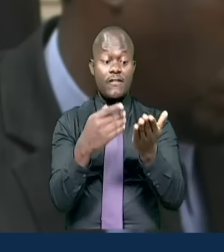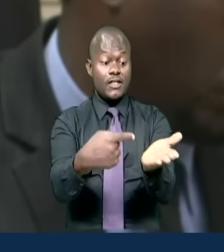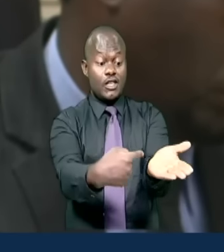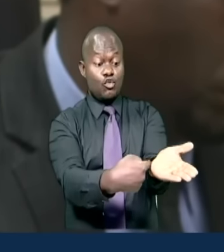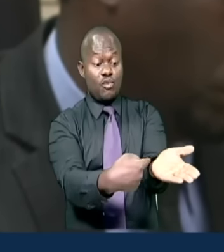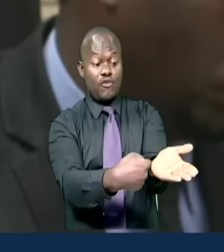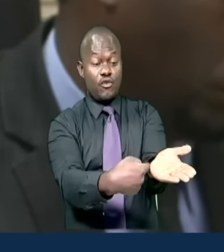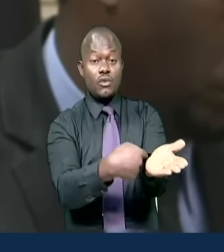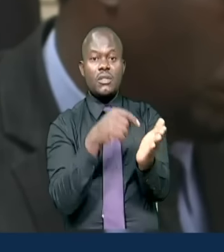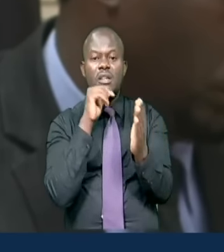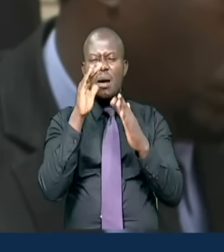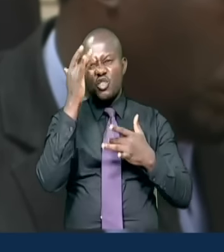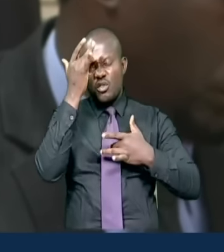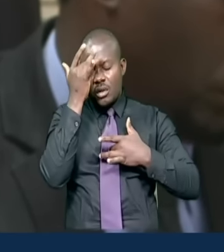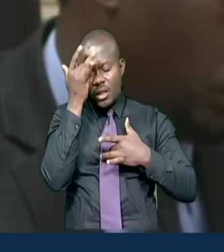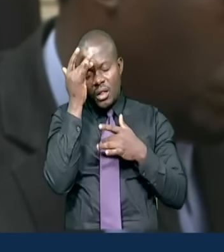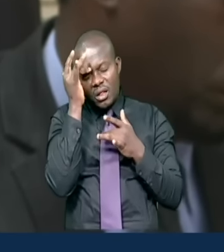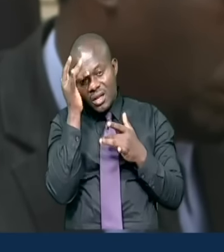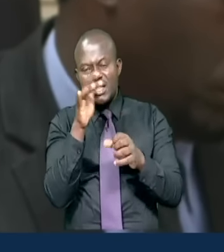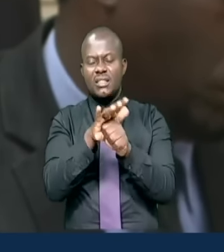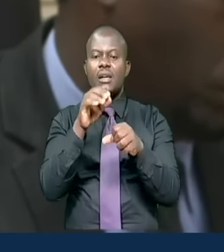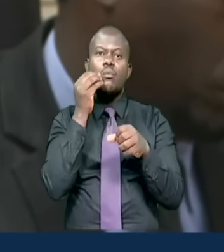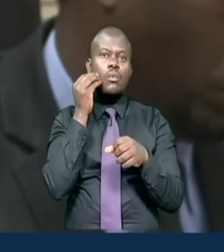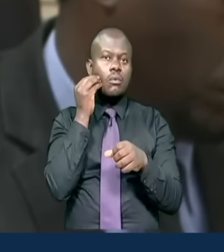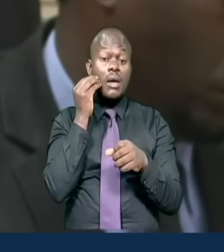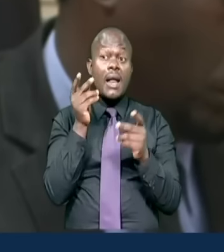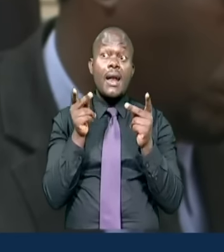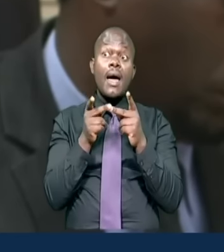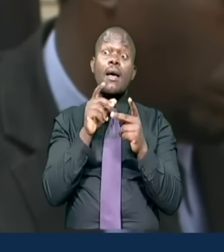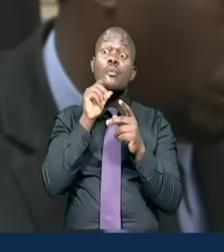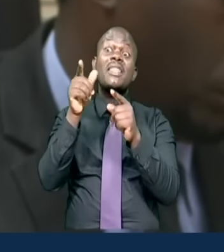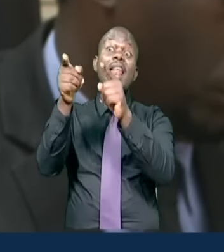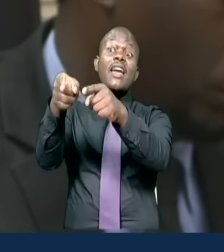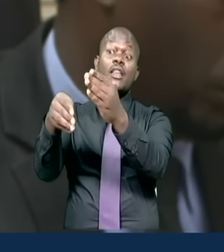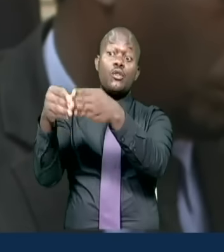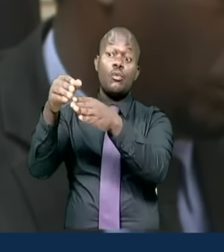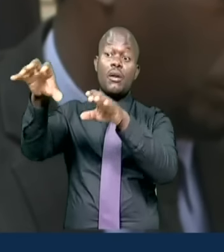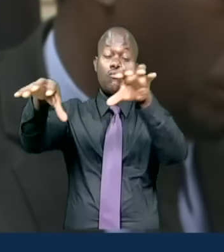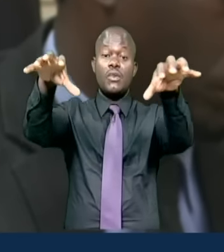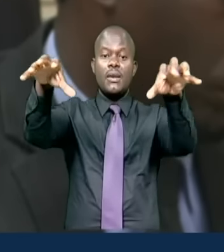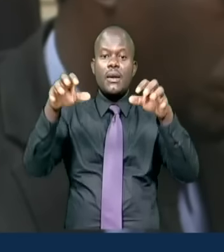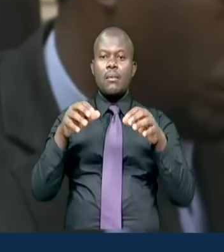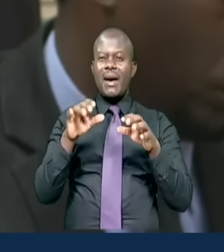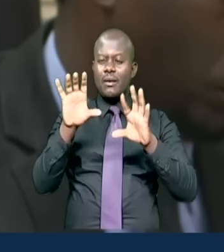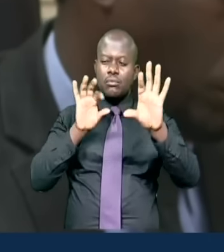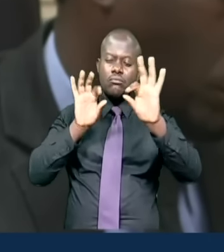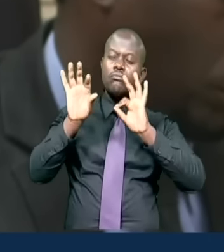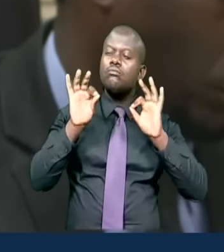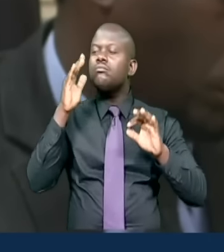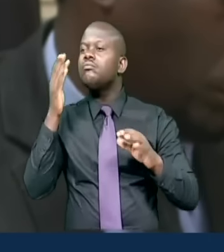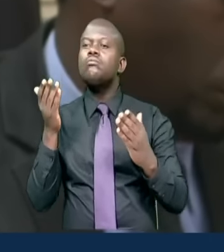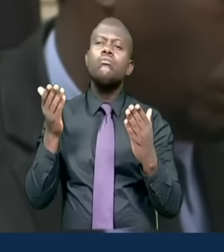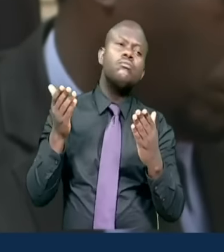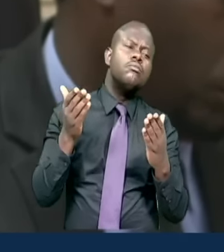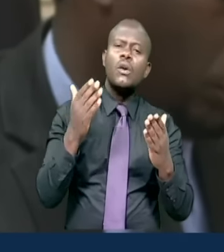hakaba nta ushobora kurembera mu rugo, ndetse naho bitaragezwa Minisitiri akaba yaragaragaje ko barimo gukora mapping yo kureba aho bitaragezwa